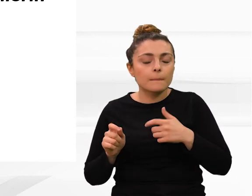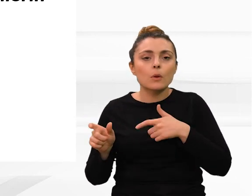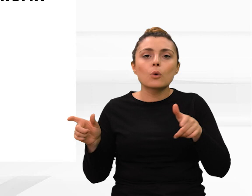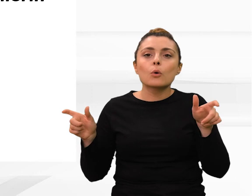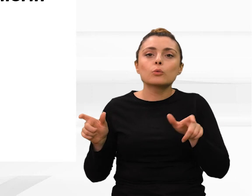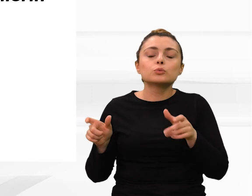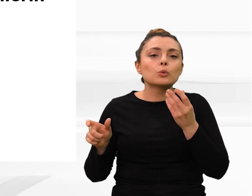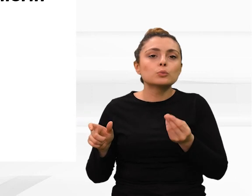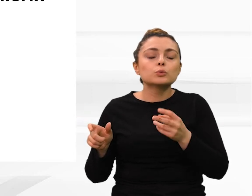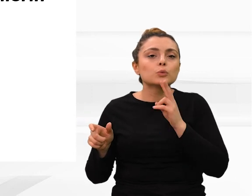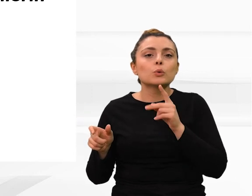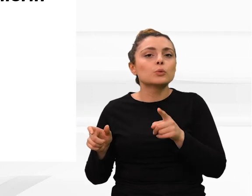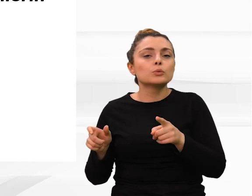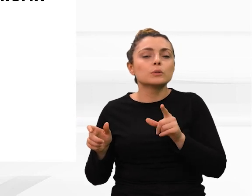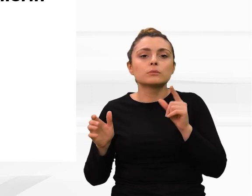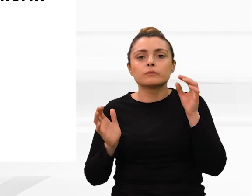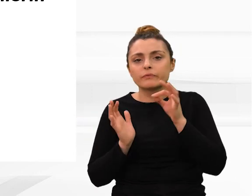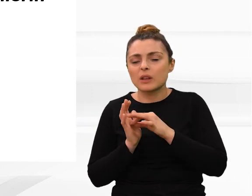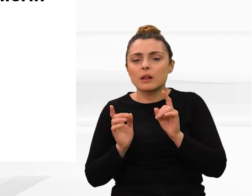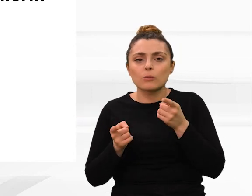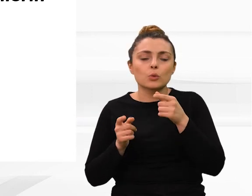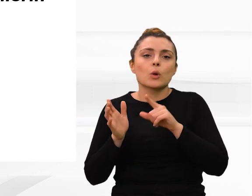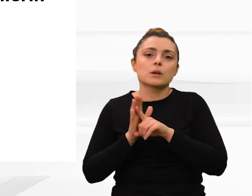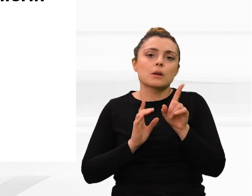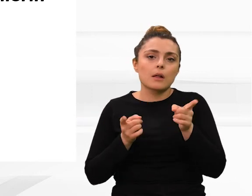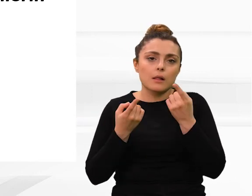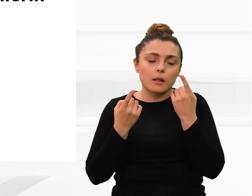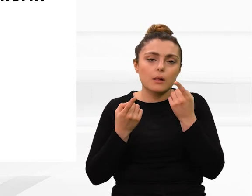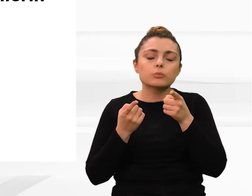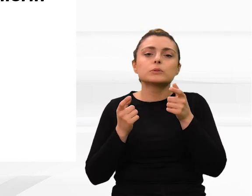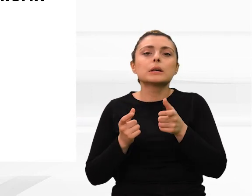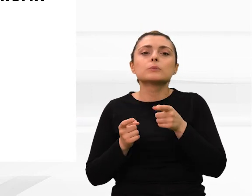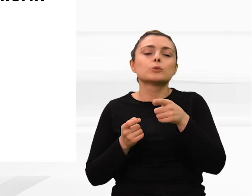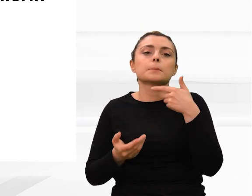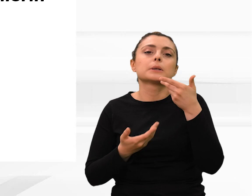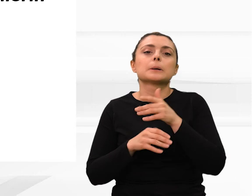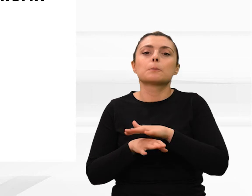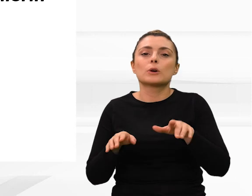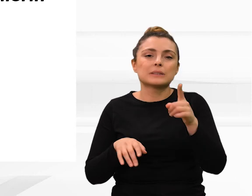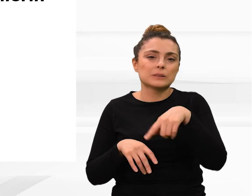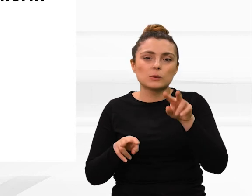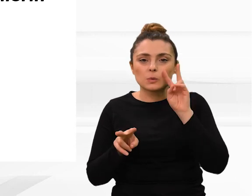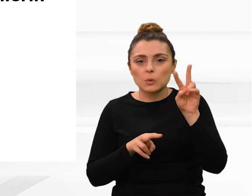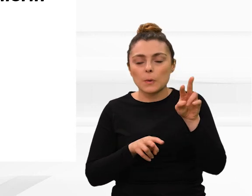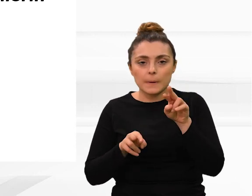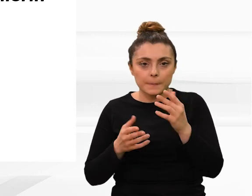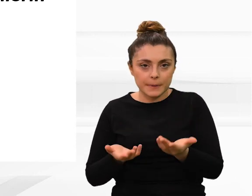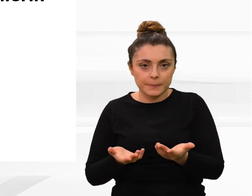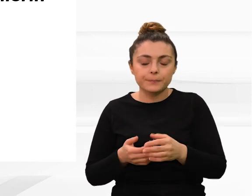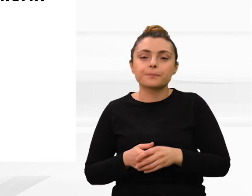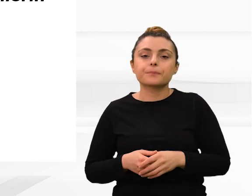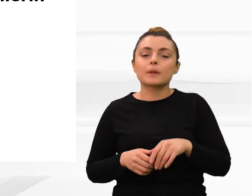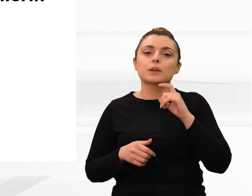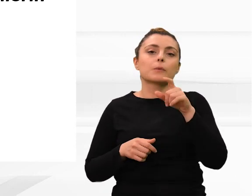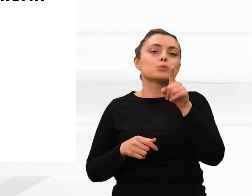korunmuş oldukları sonucuna vuramayız buna ulaşamayız burada bundan bahsetmiyor Sizinde gördüğünüz de evet